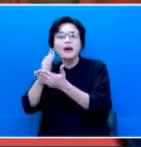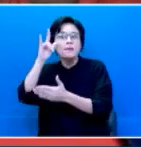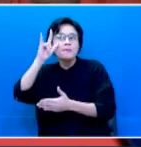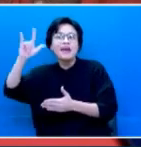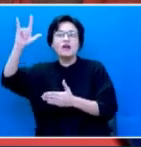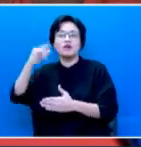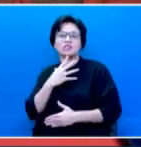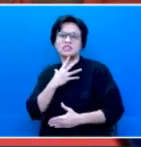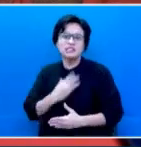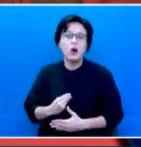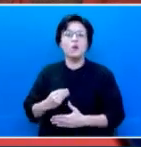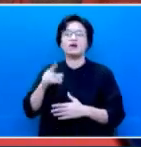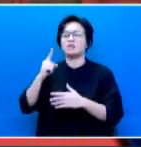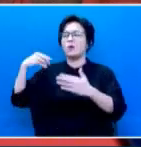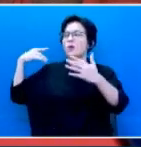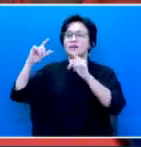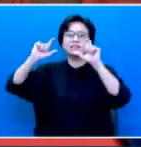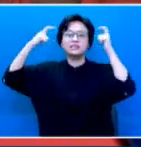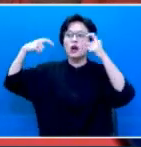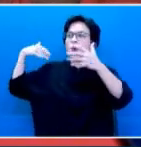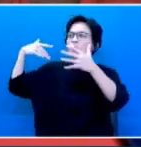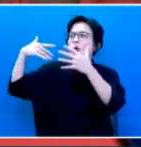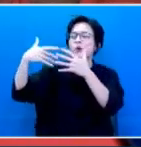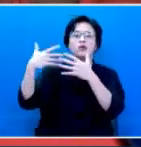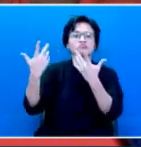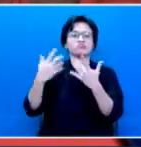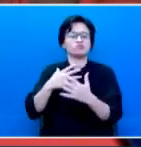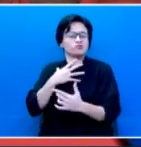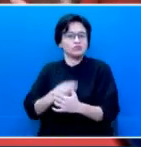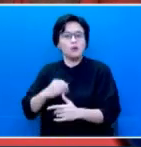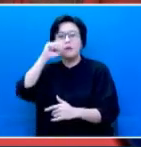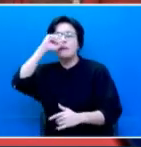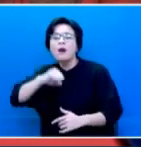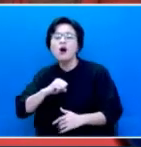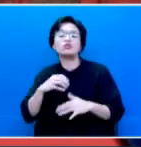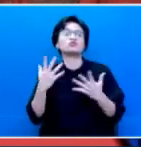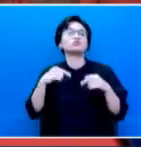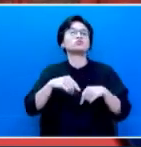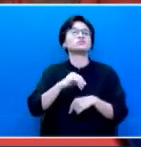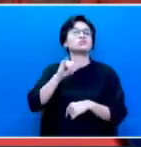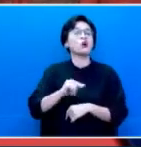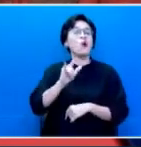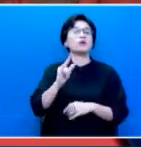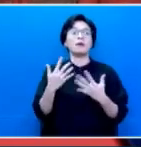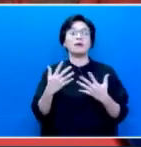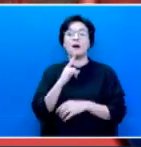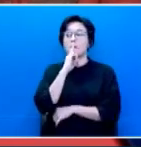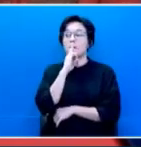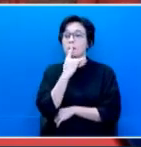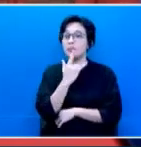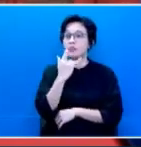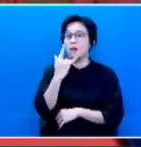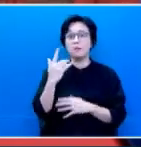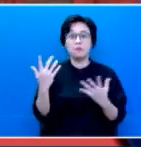karena mereka punya sejarah yang panjang ini akan dibiarkan oleh Jokowi atau justru akan merangkul demi netralitas tadi demi Katakanlah